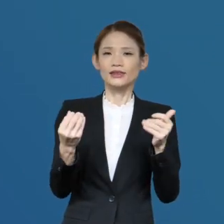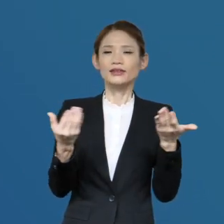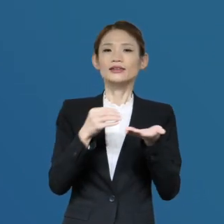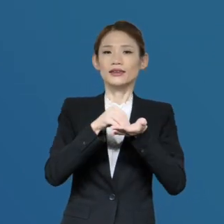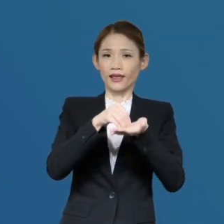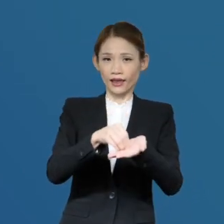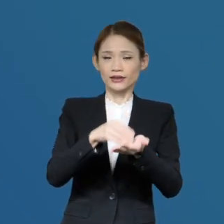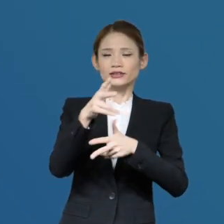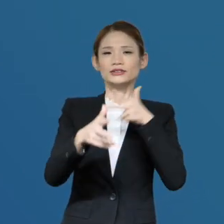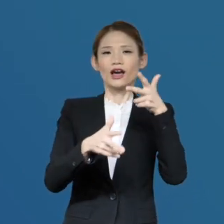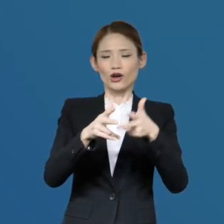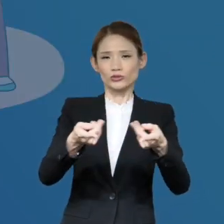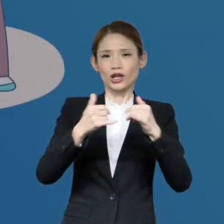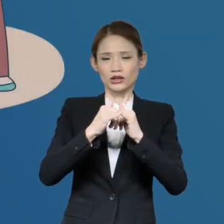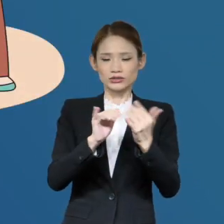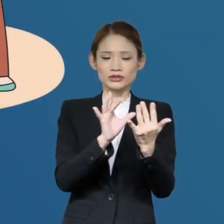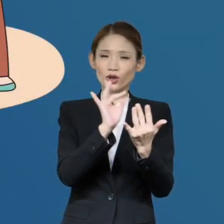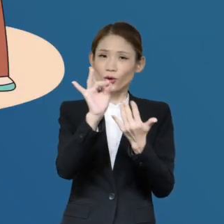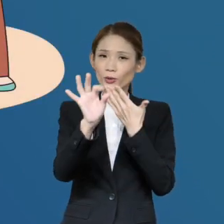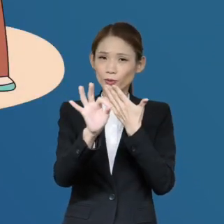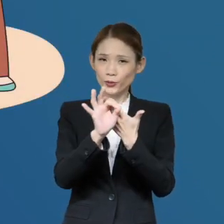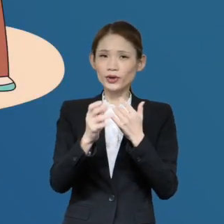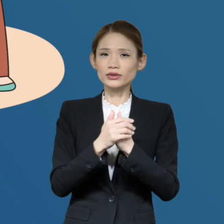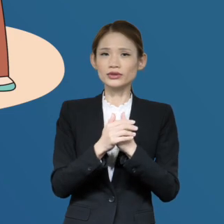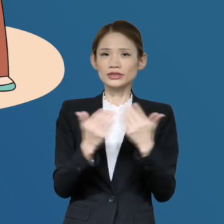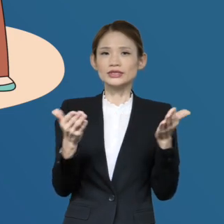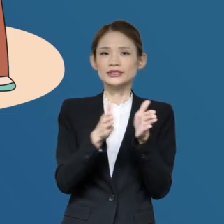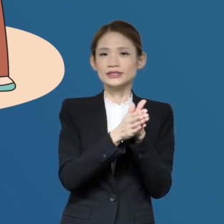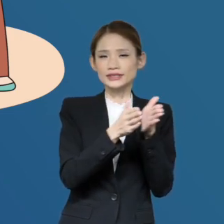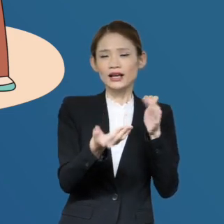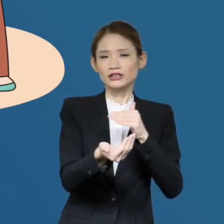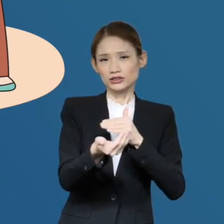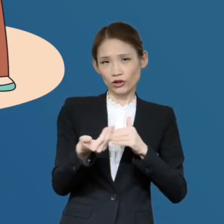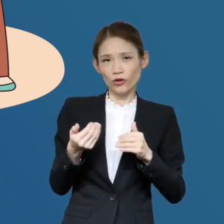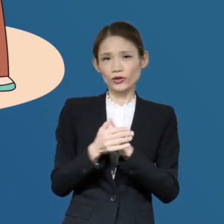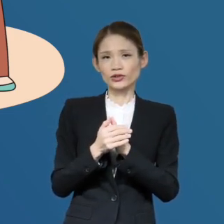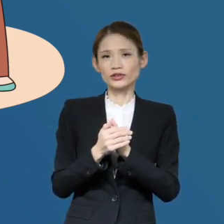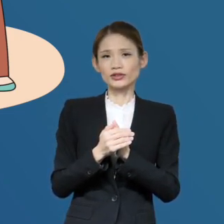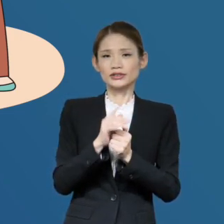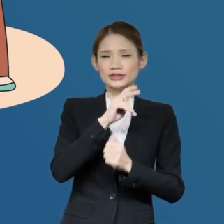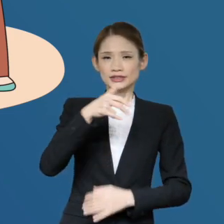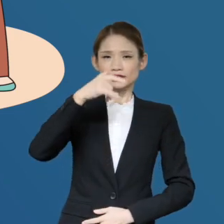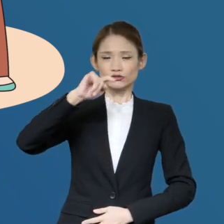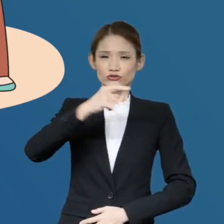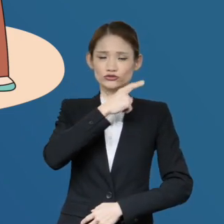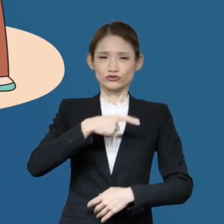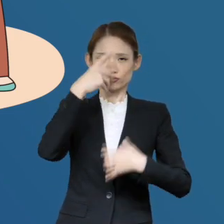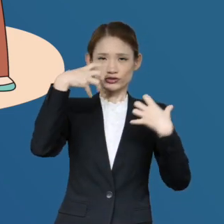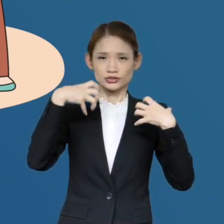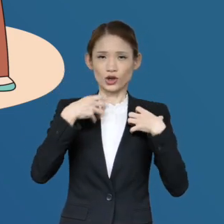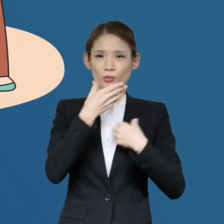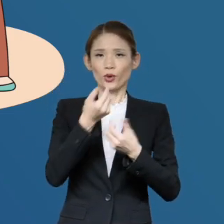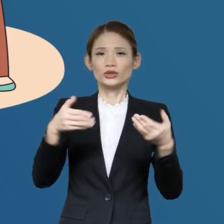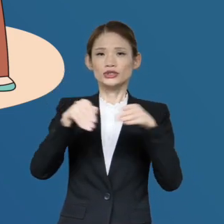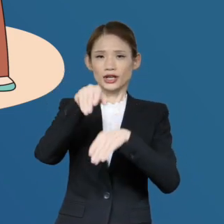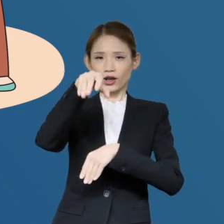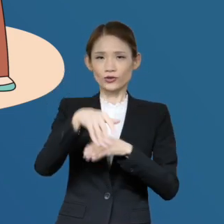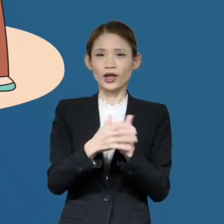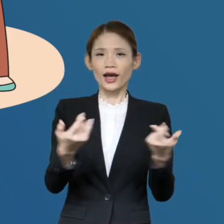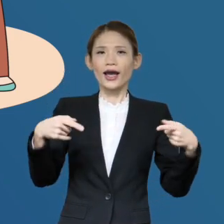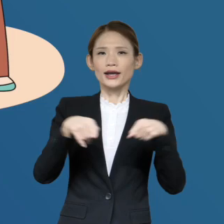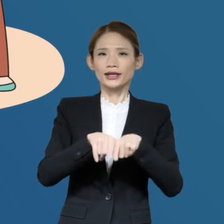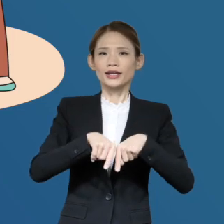장애인 일자리 사업에 참여자로 선정되면 일을 시작하기 전에 시, 군, 구청 또는 복지관